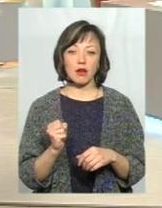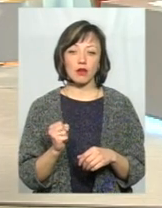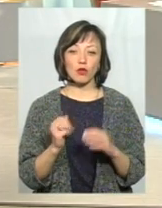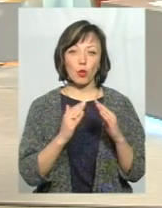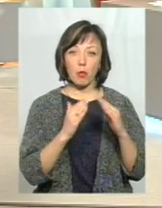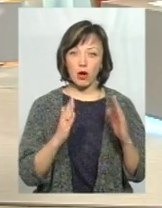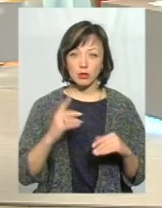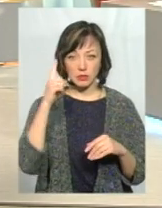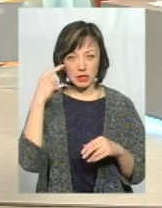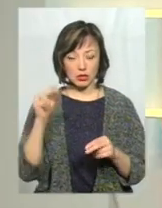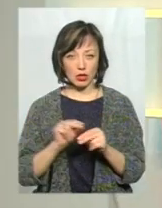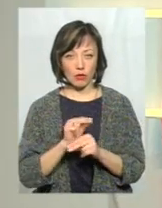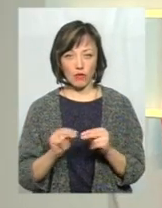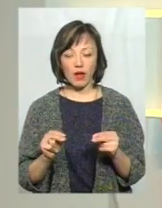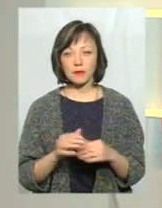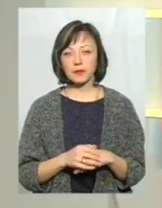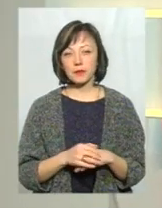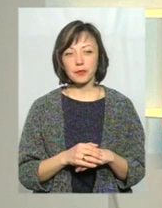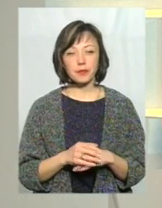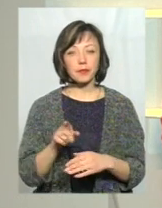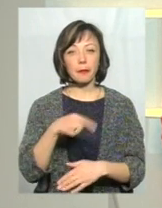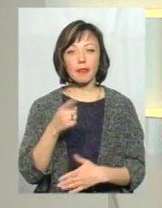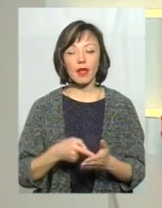лікування. А якщо ж